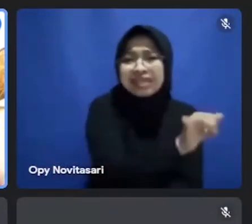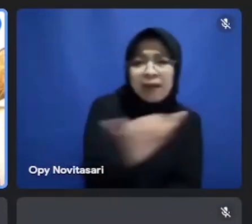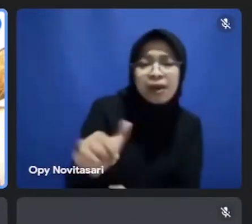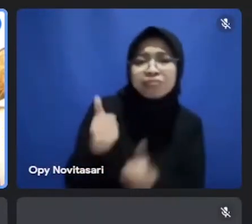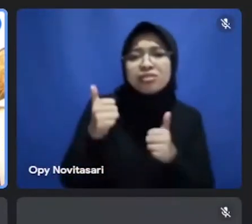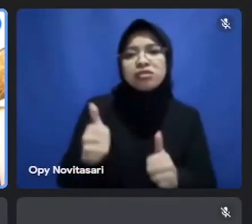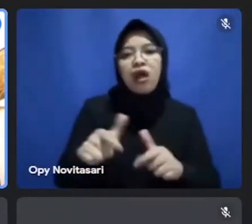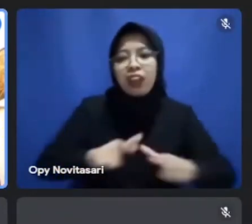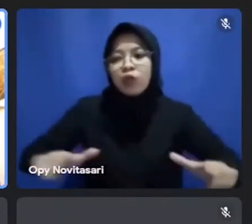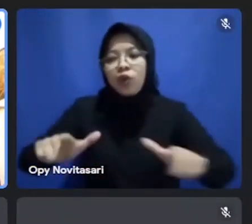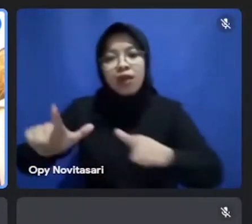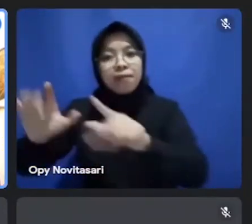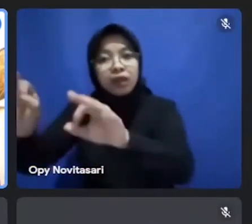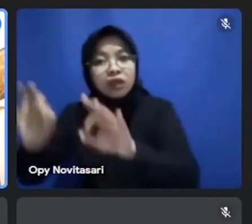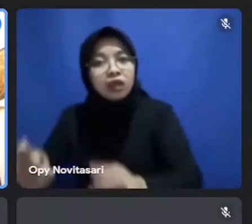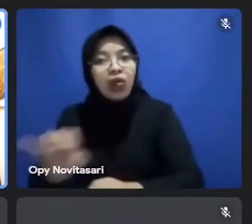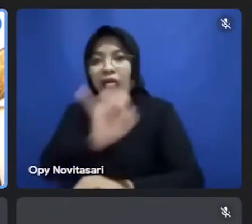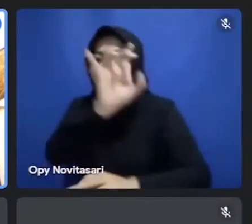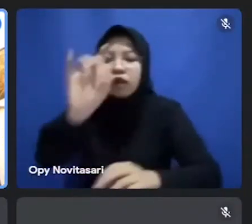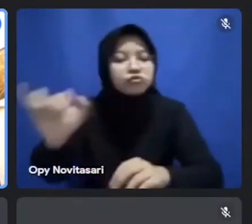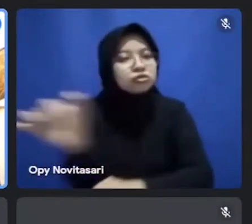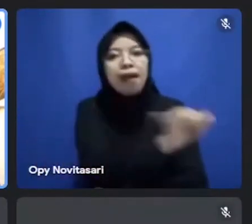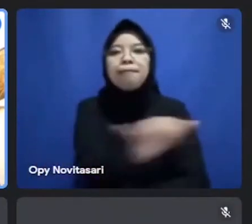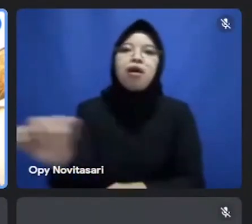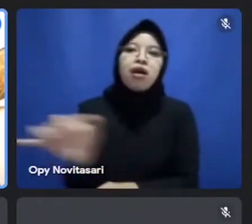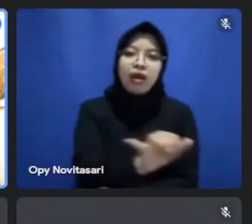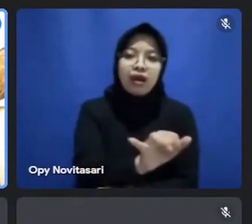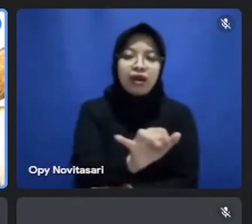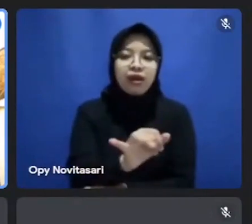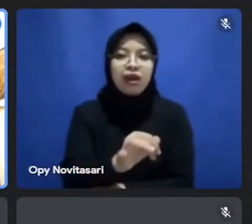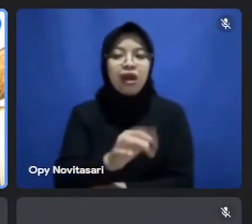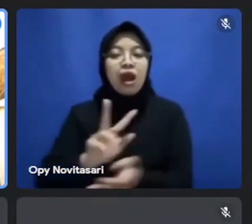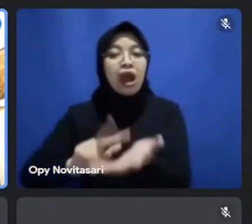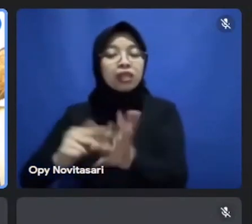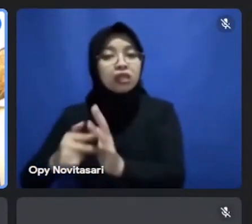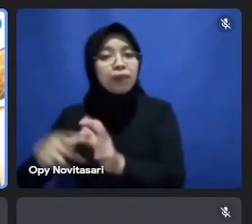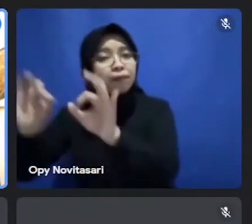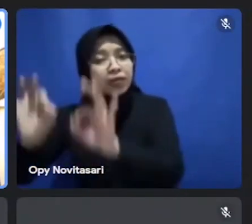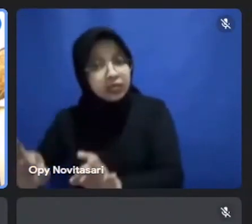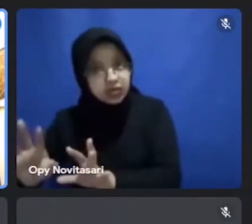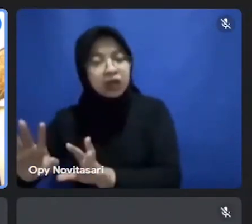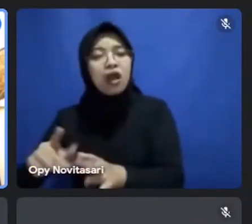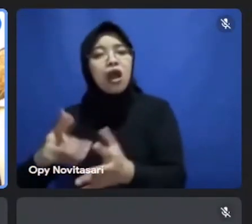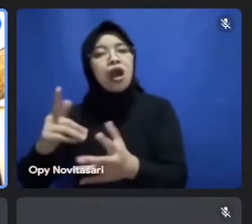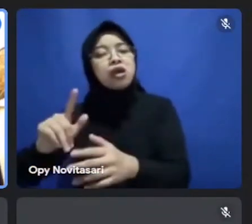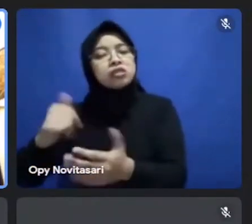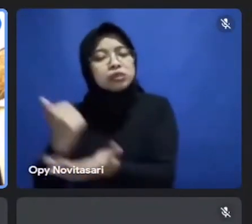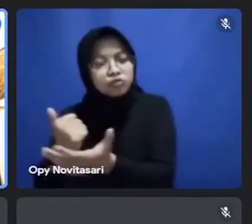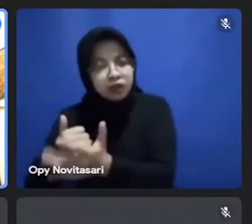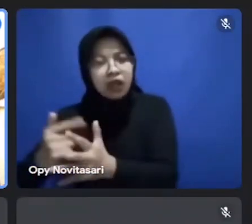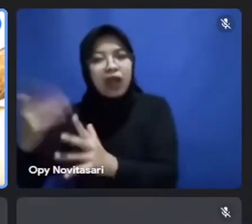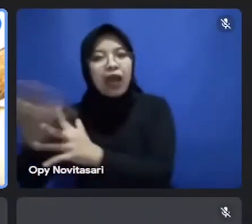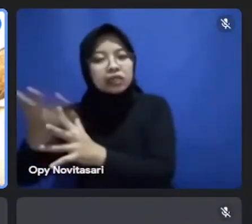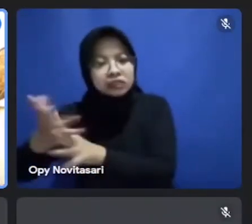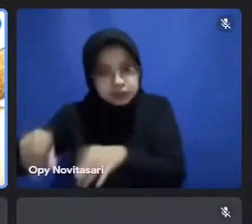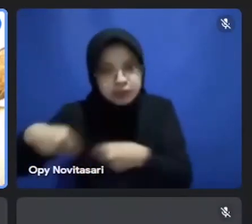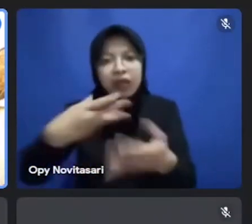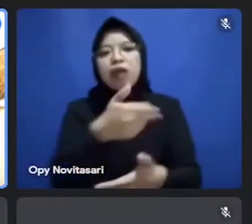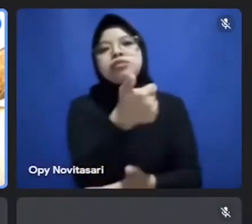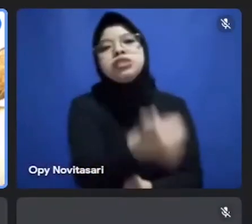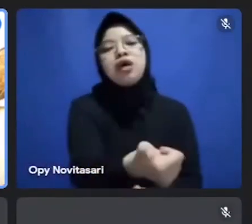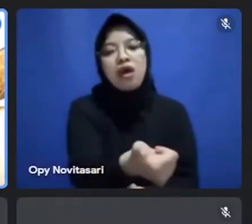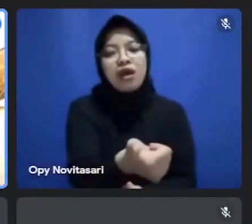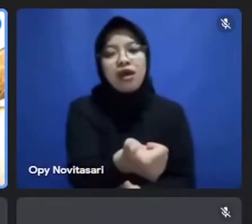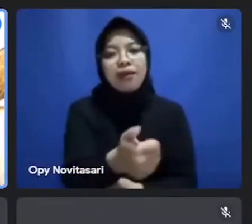lingkungan tersebut nah dari situ saya pikir eh eelisme pandangan yang saya